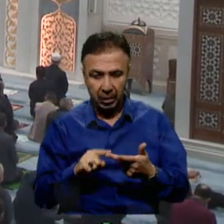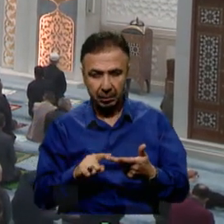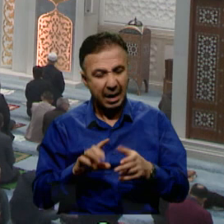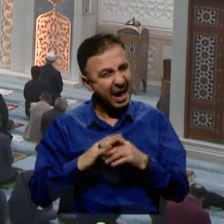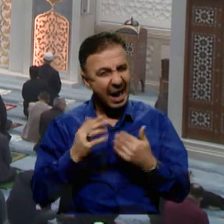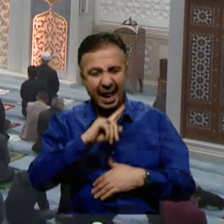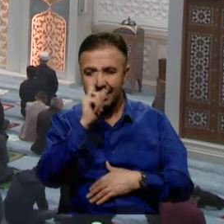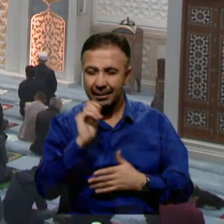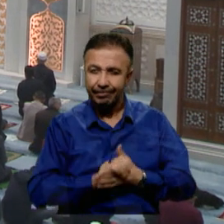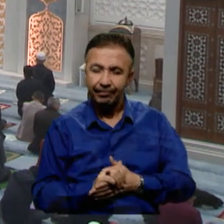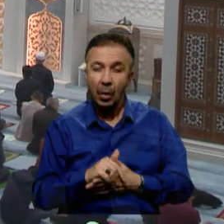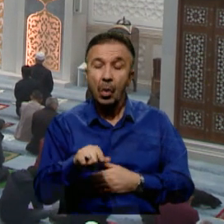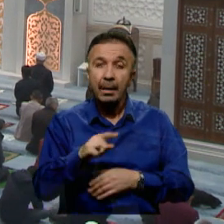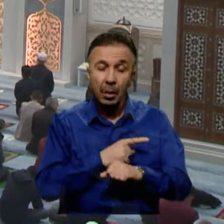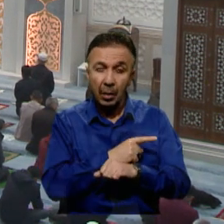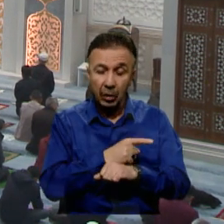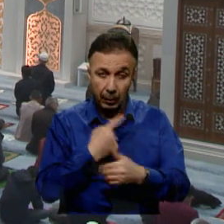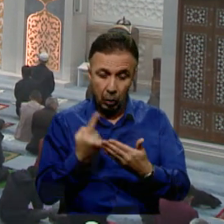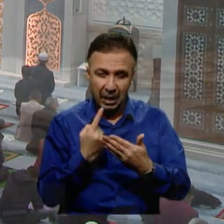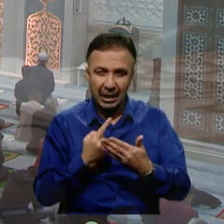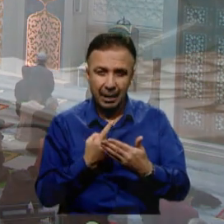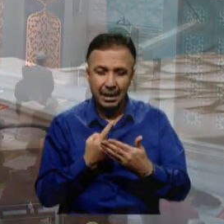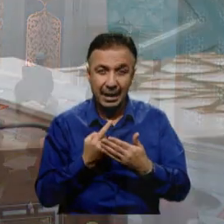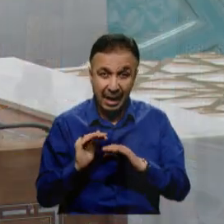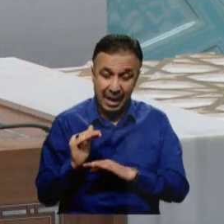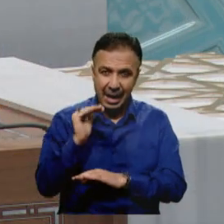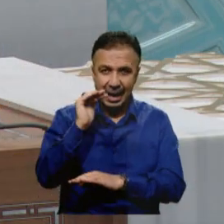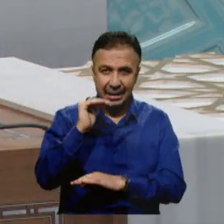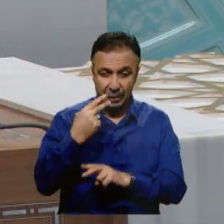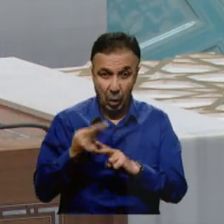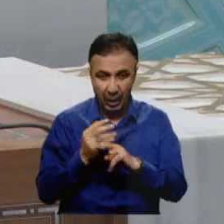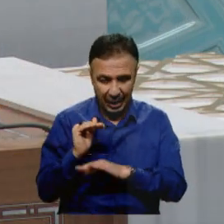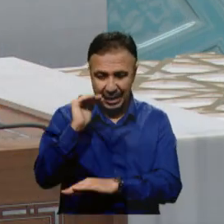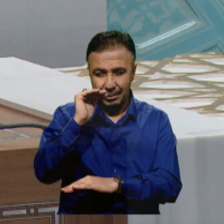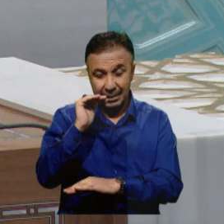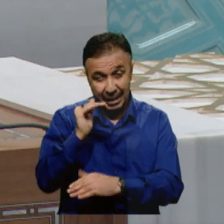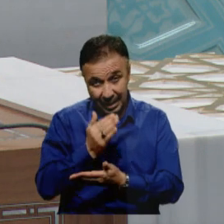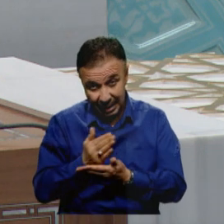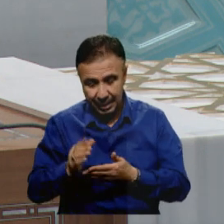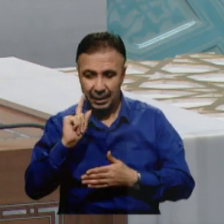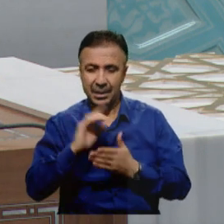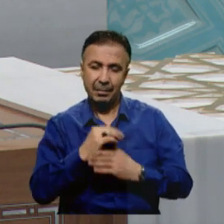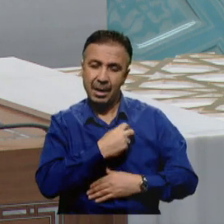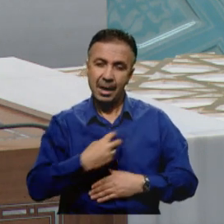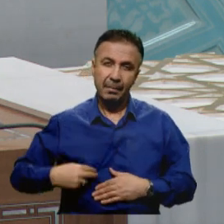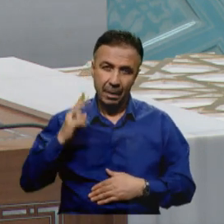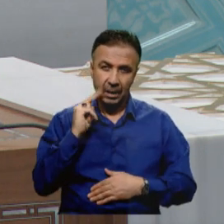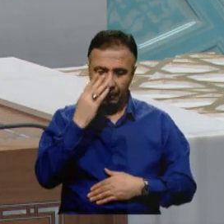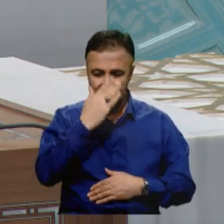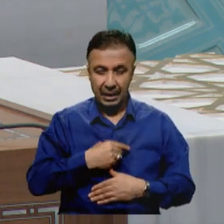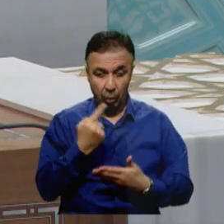kardeşlerim? O zaman Kur'an'ı hayatımıza yansıtmaktır. Efendimiz Aleyhisselatü Vesselam gibi Kur'an